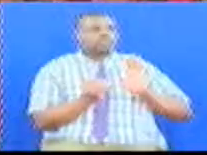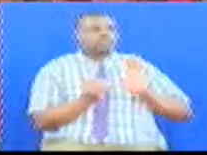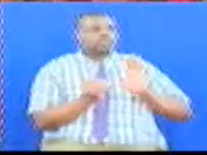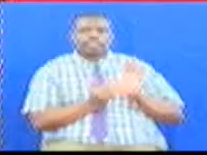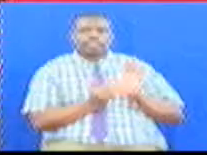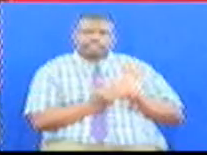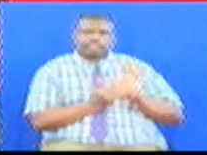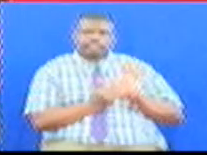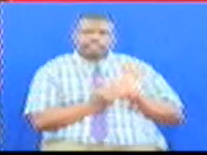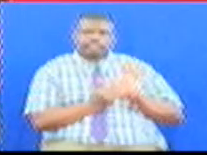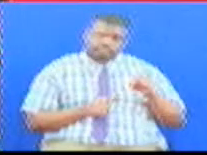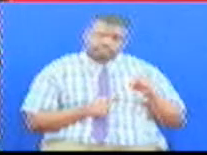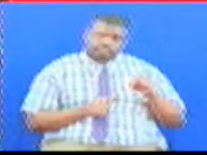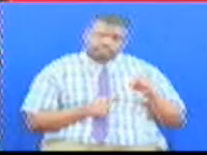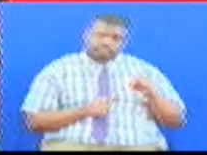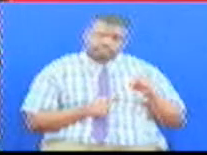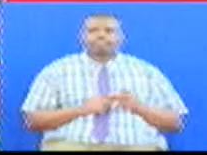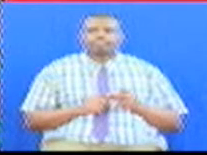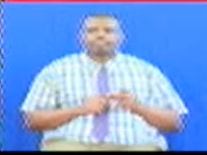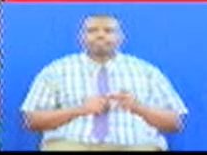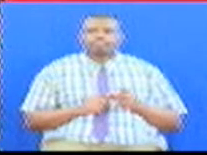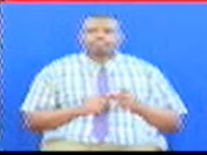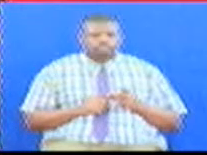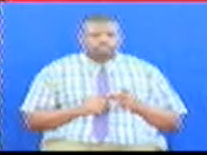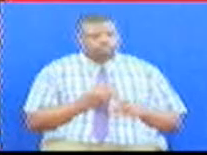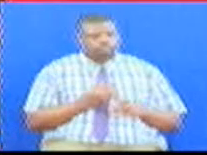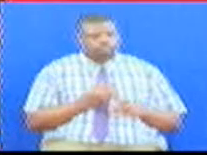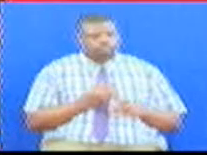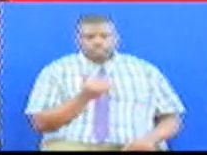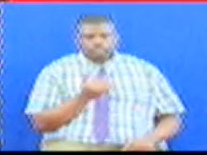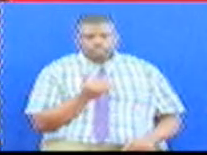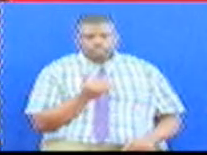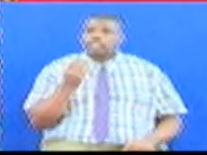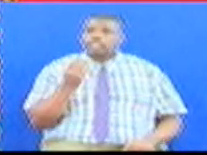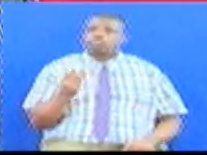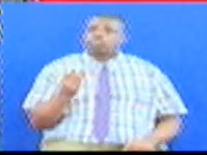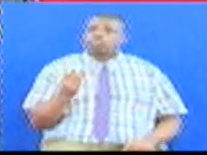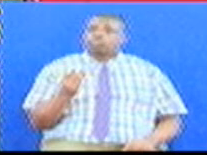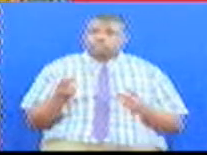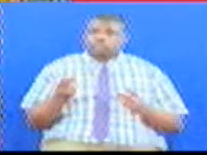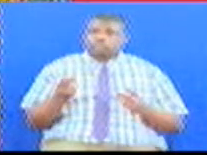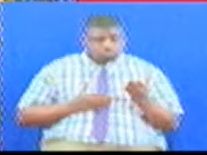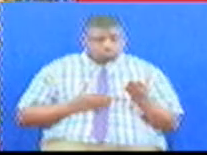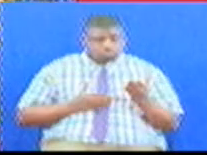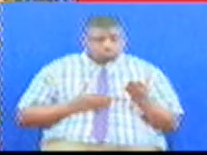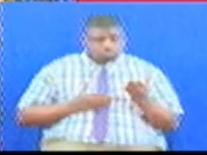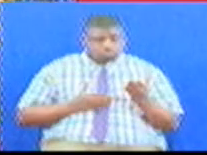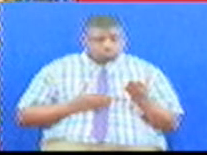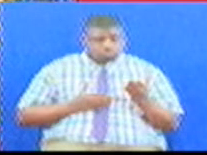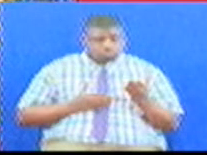Miscellaneous Act number 3 kama tulivyoweza kupitia katika kamati yetu.